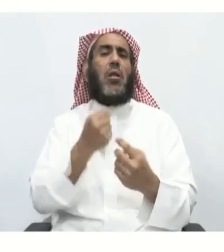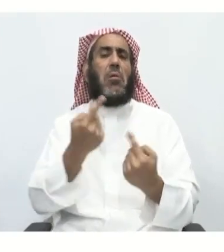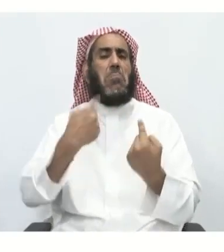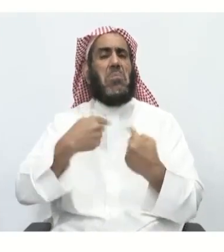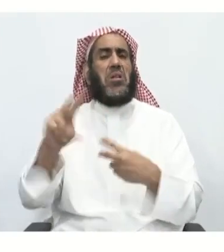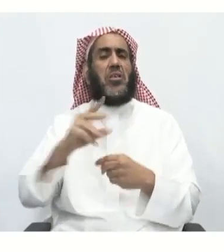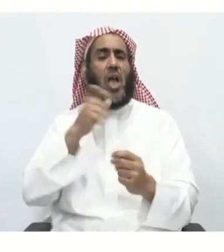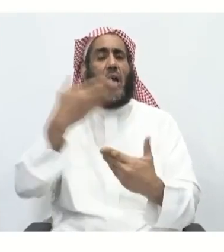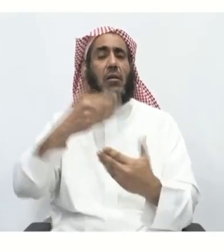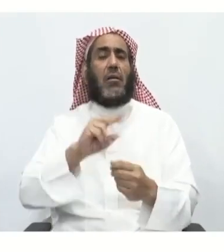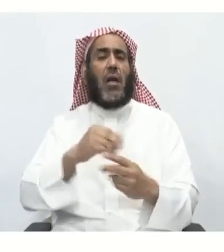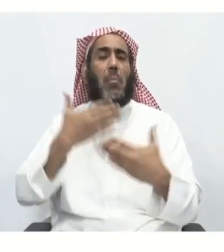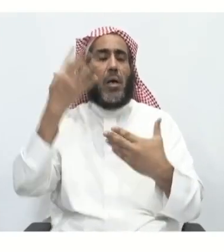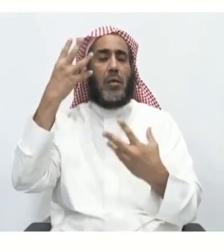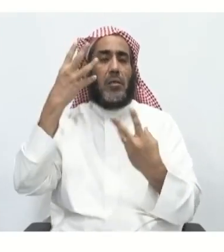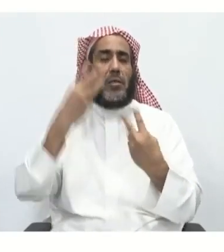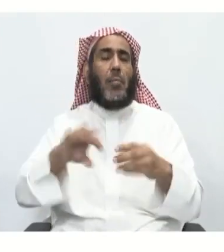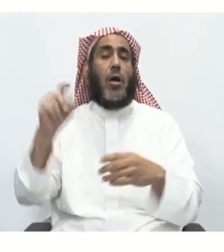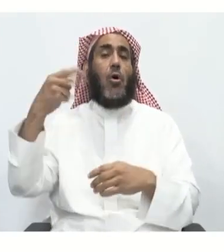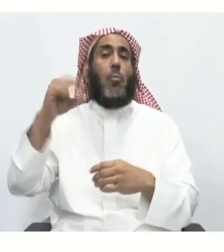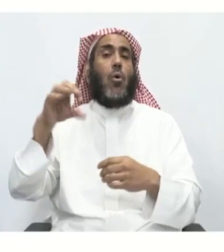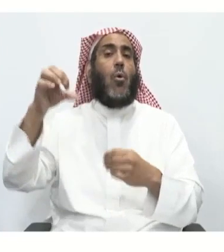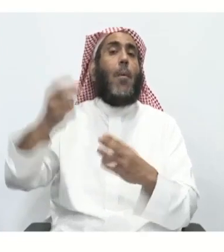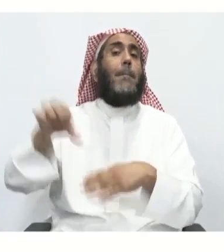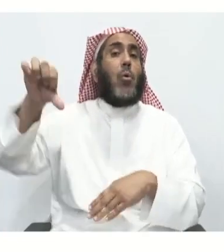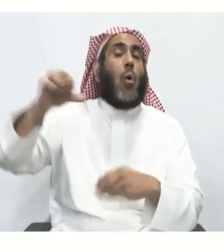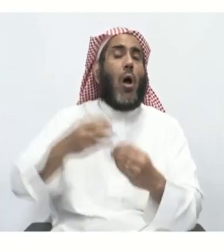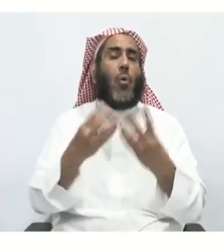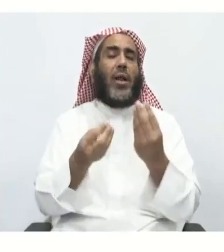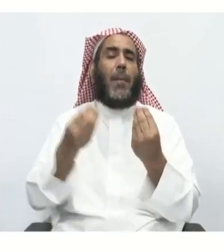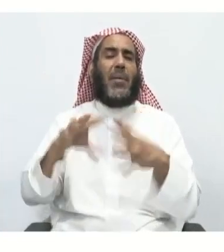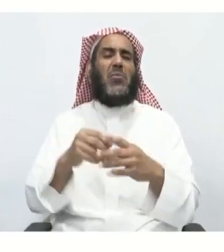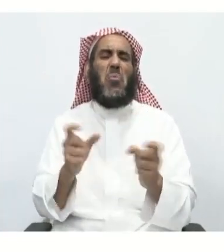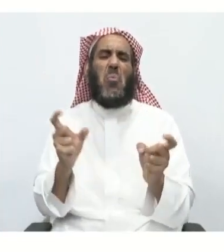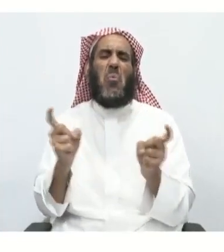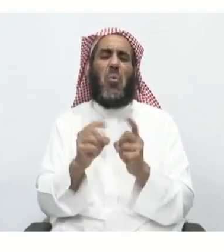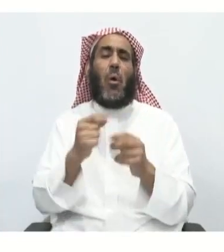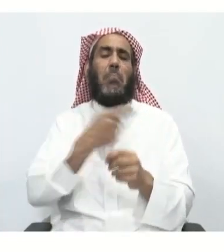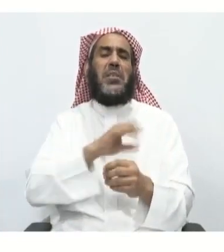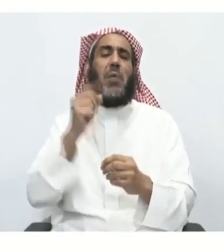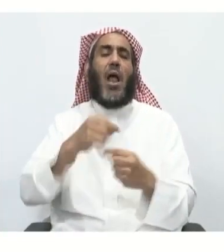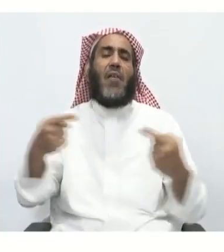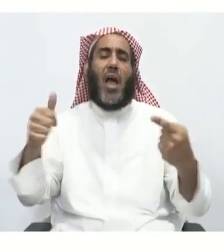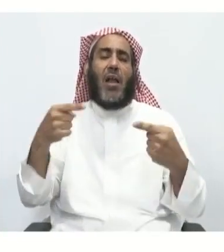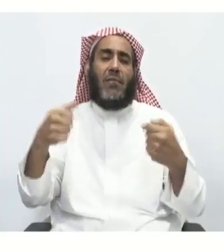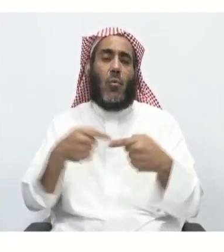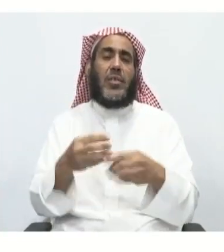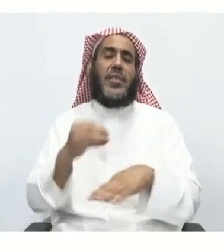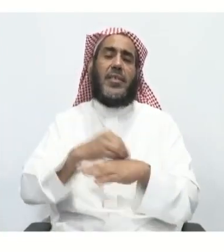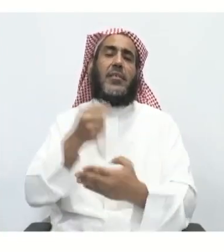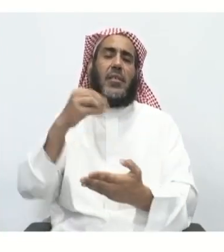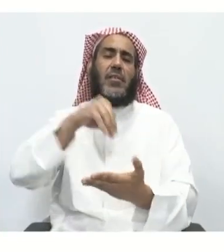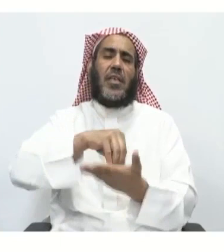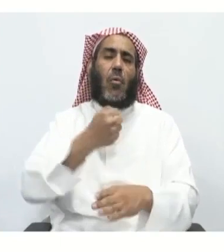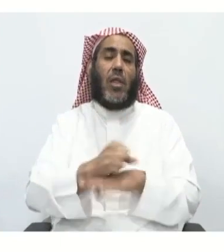مثلي كما سامحوا عمرا بواو مزيده وذوق بسم الله في الف الوصل هنا اتحدث عن الزياده والحذف